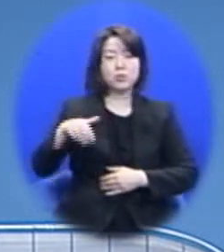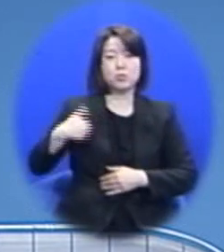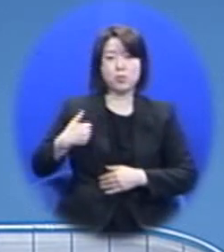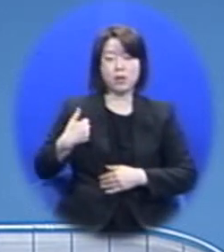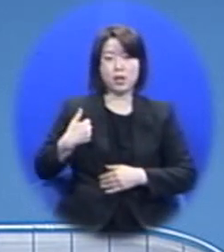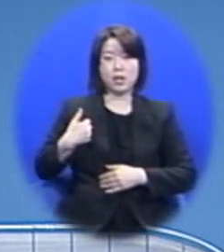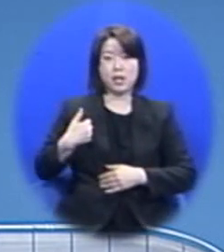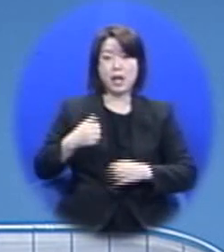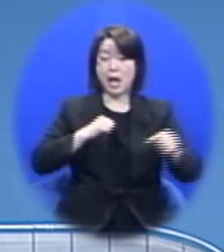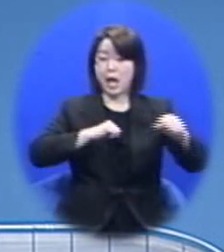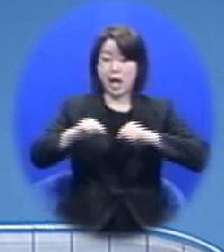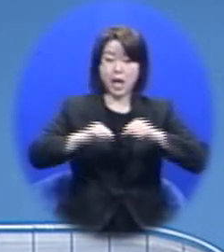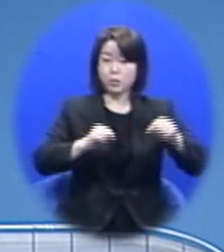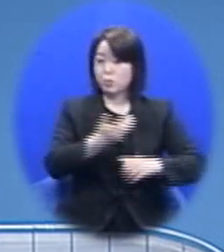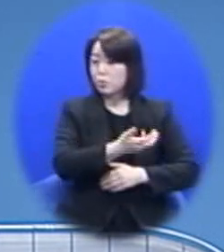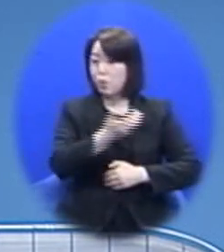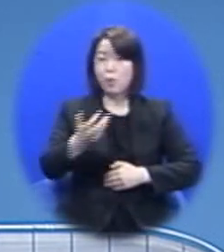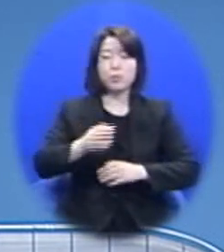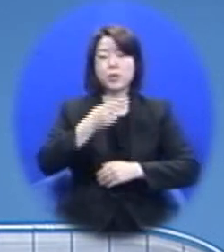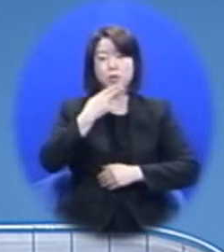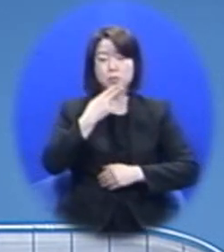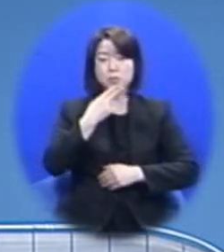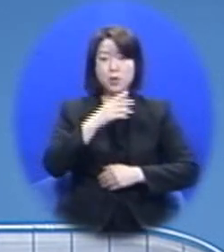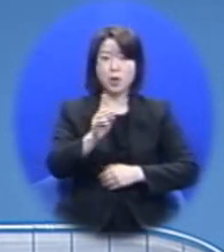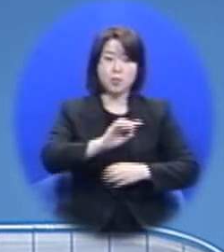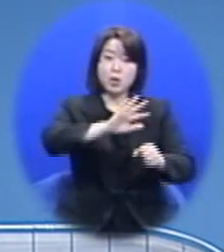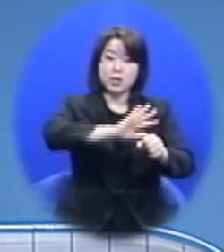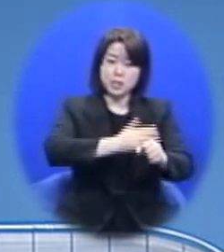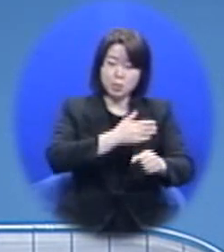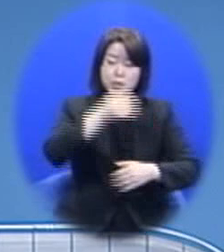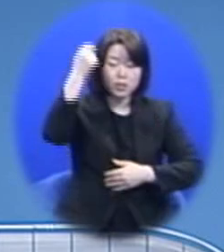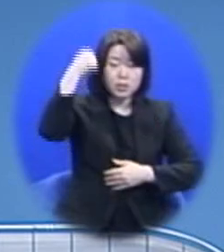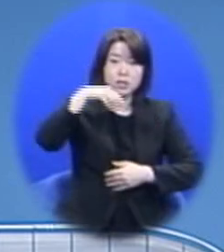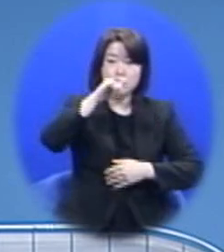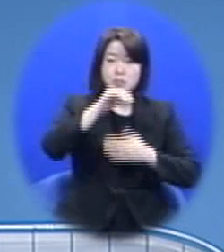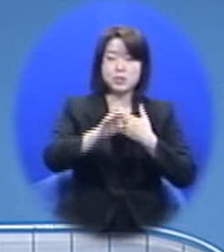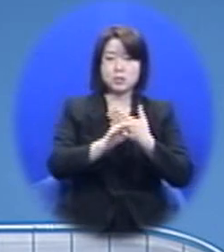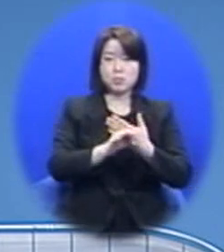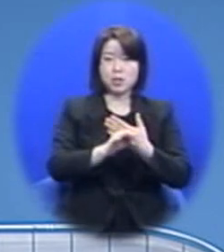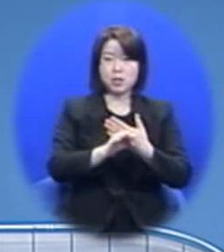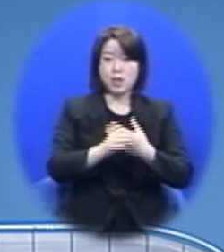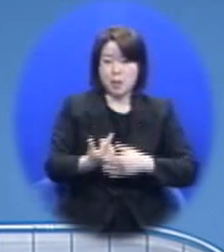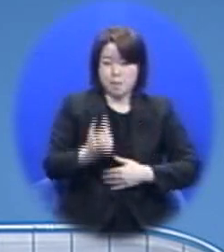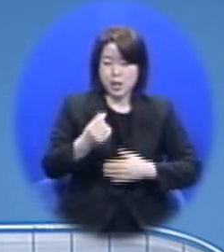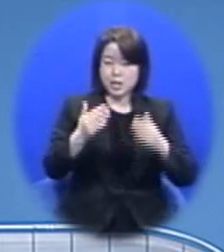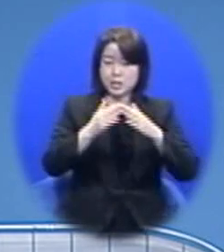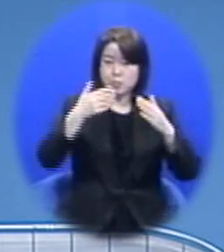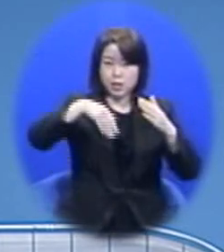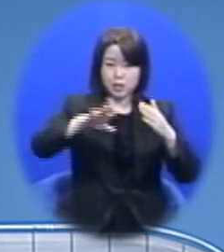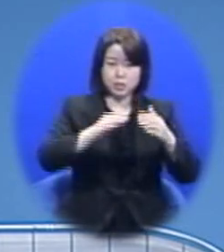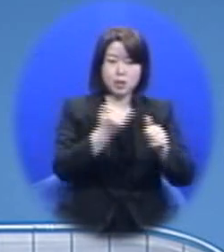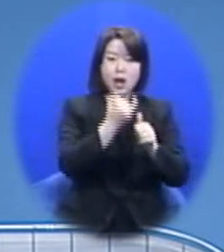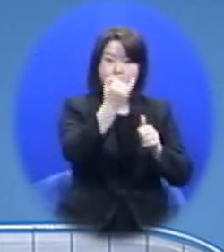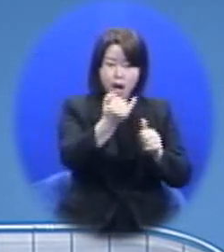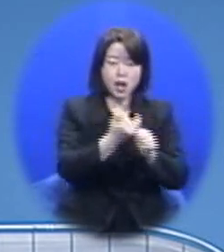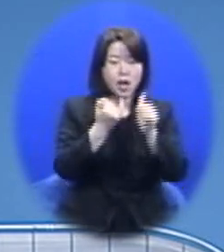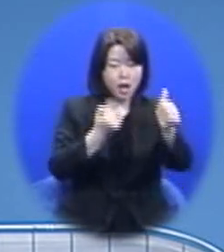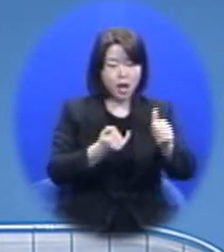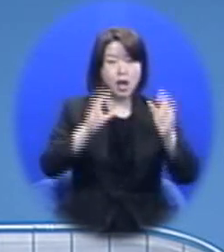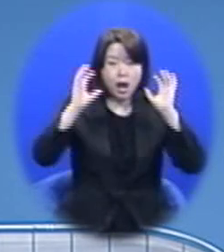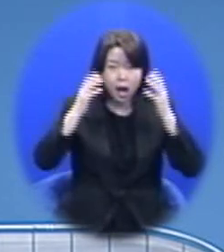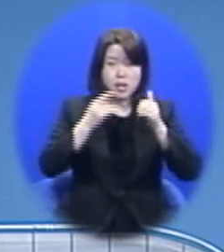행동으로 옮겨지질 않으니까. 뭘 잘못했다고 느끼면 당장 집에 돌아가서 아내에게, 남편에게,